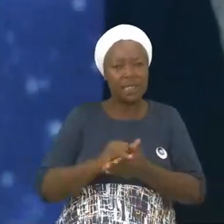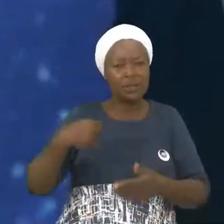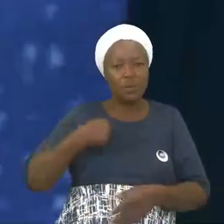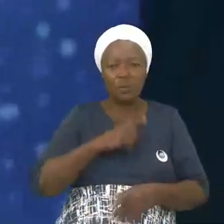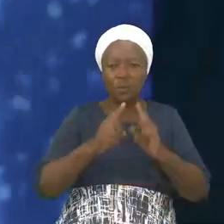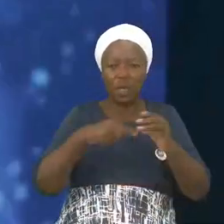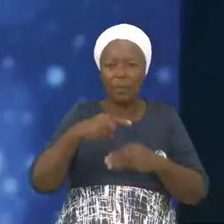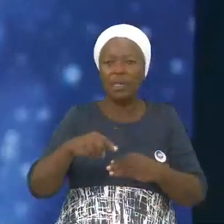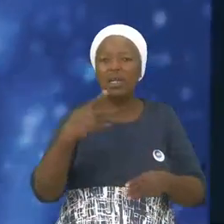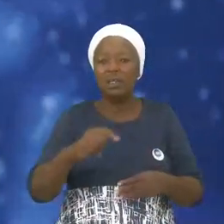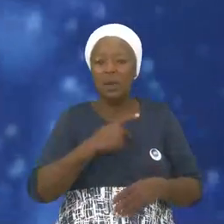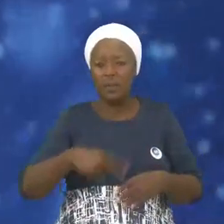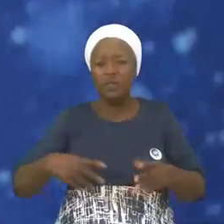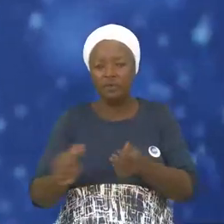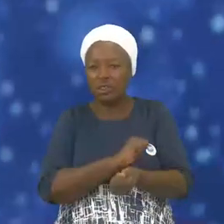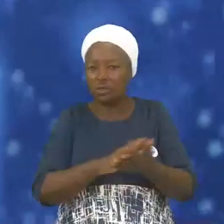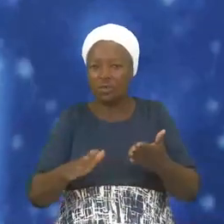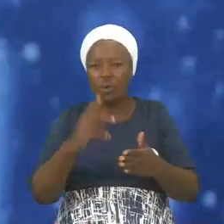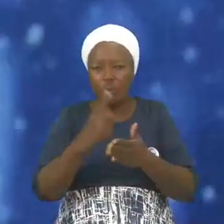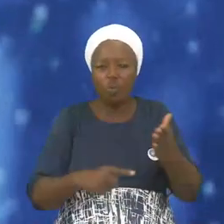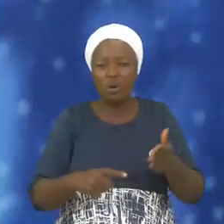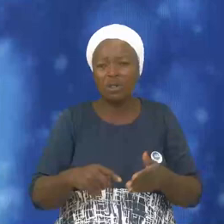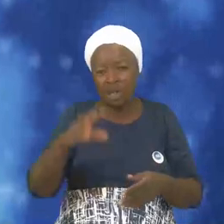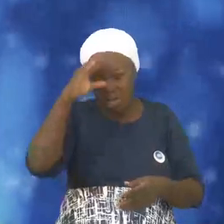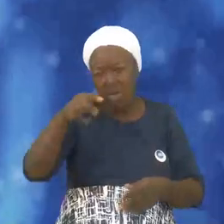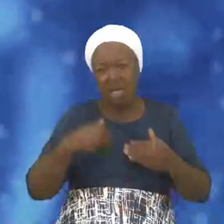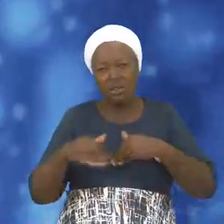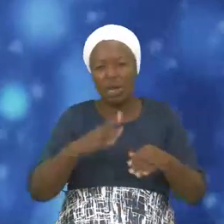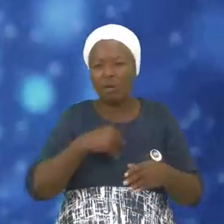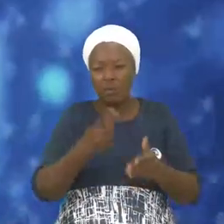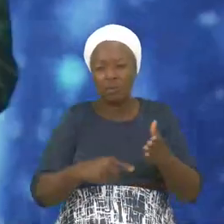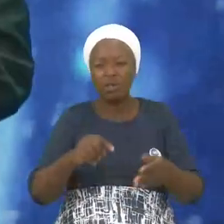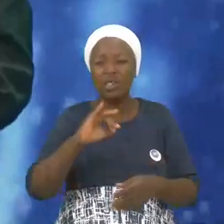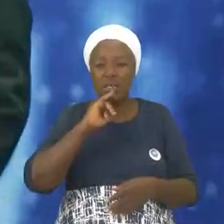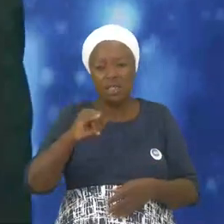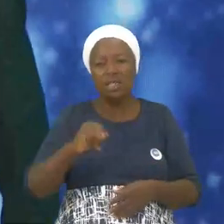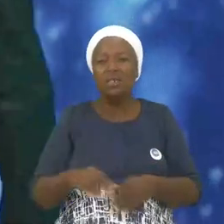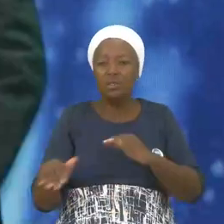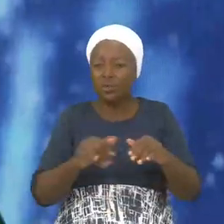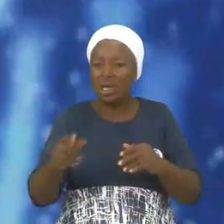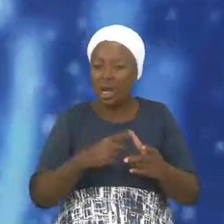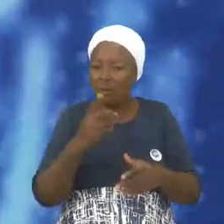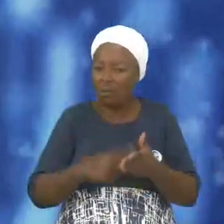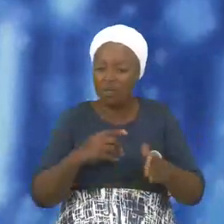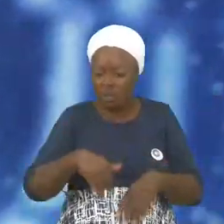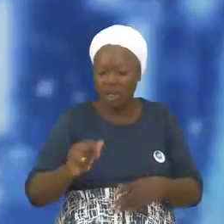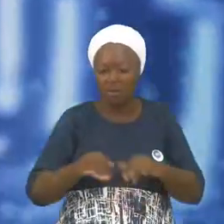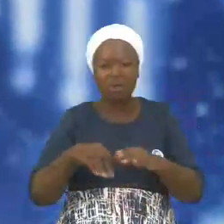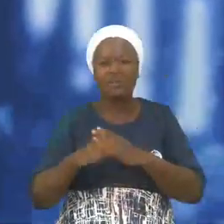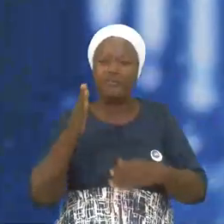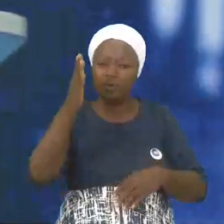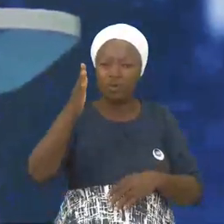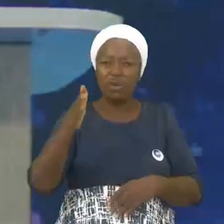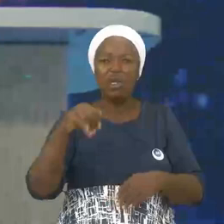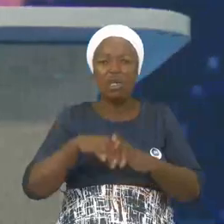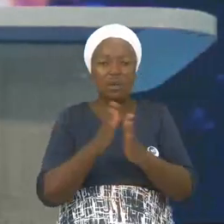tu comprennes ce que ce prince dont nous parlons, le prince de la perdition, ce qu'il a fait, ce